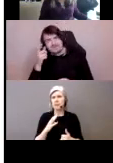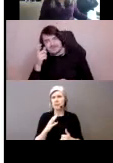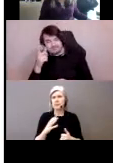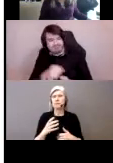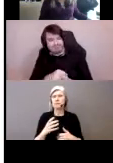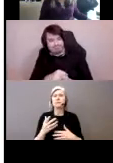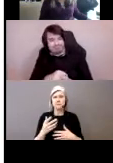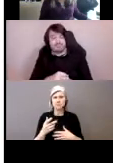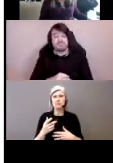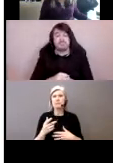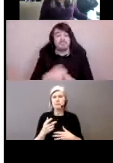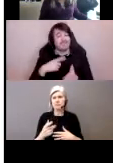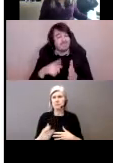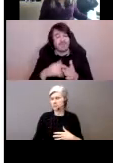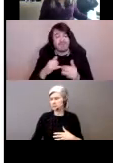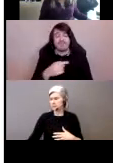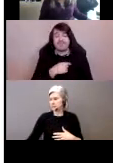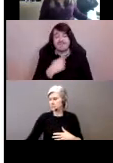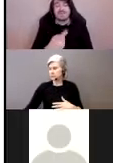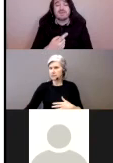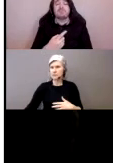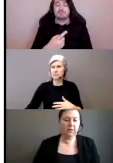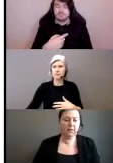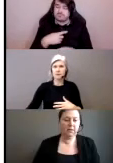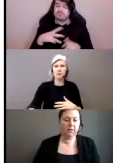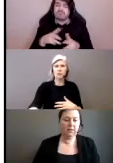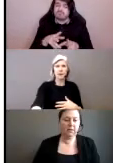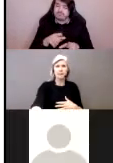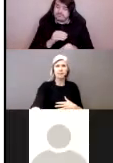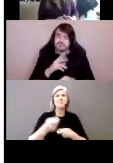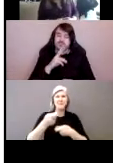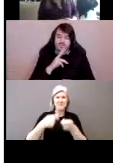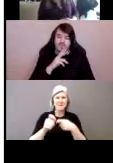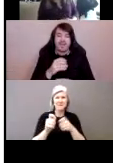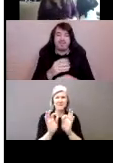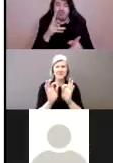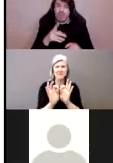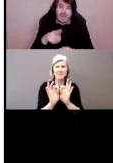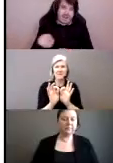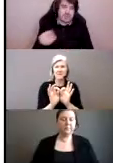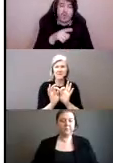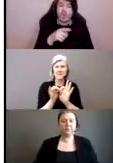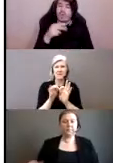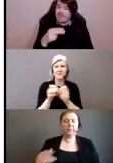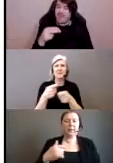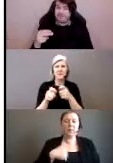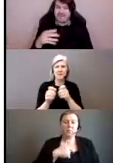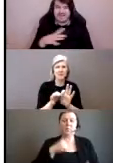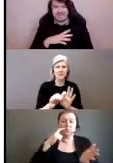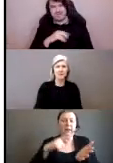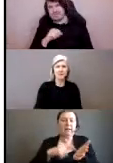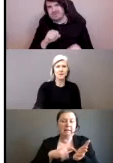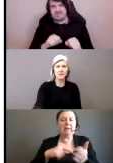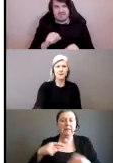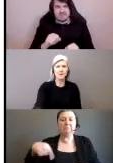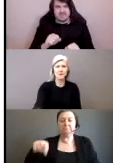mentionné, nous reconnaissons que plusieurs personnes handicapées ont des doutes et